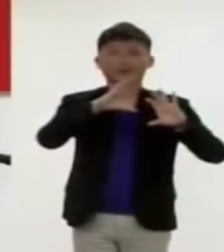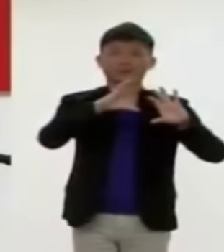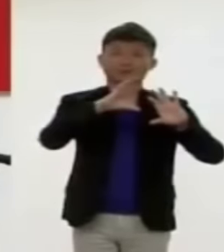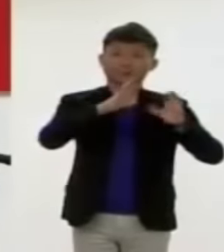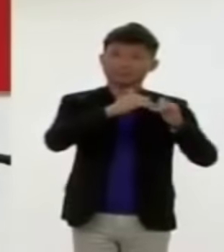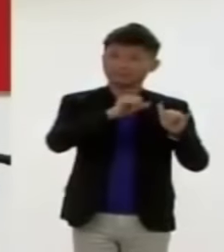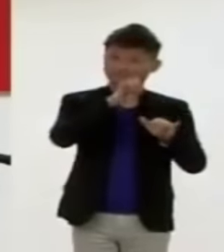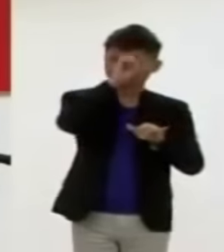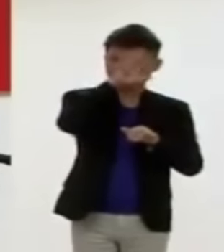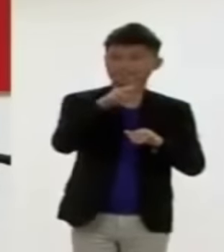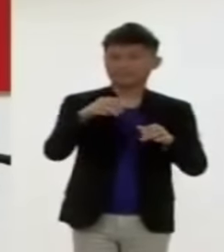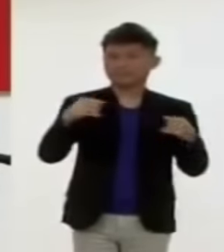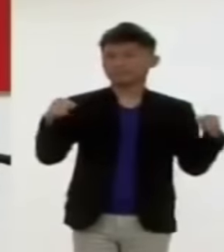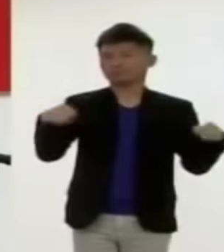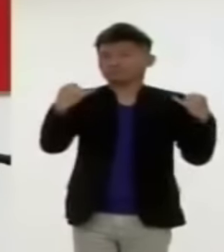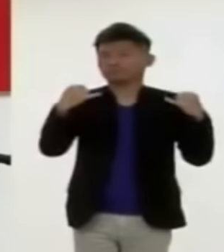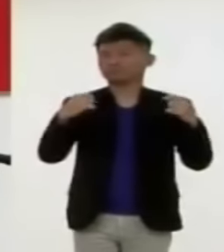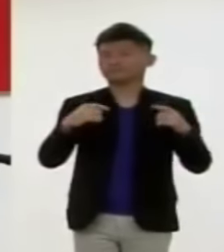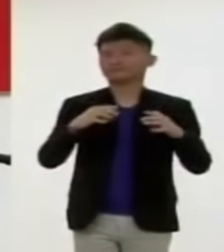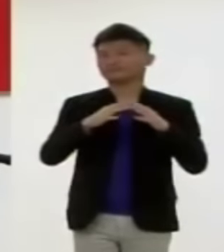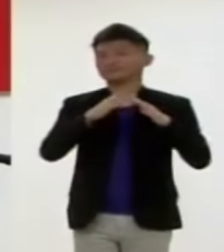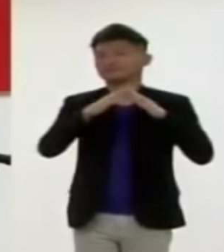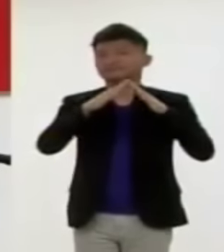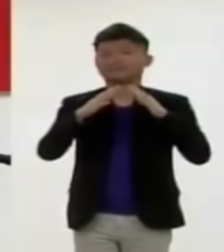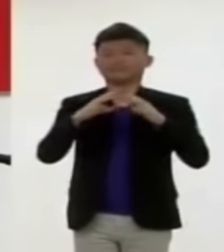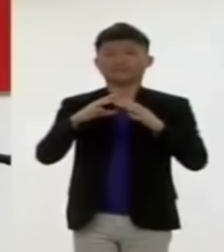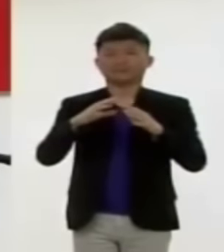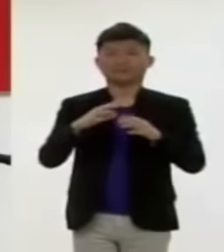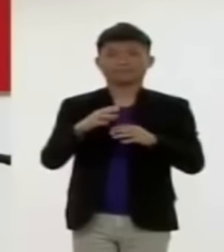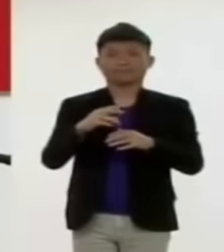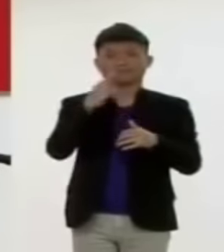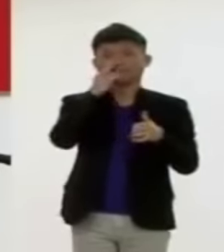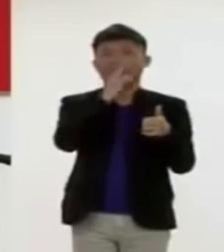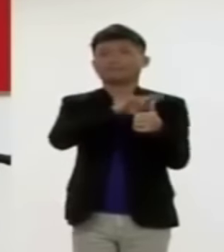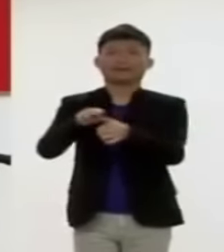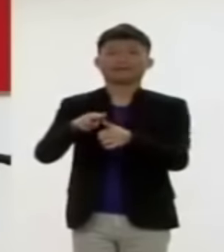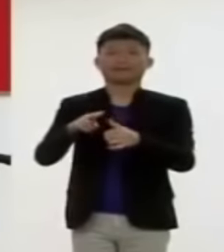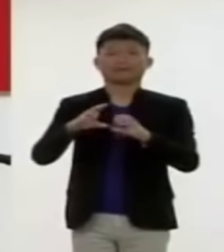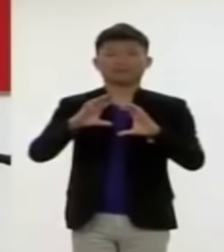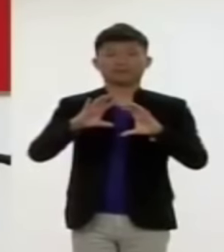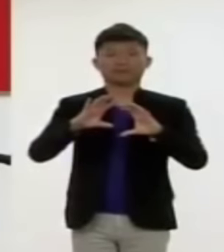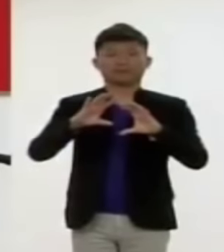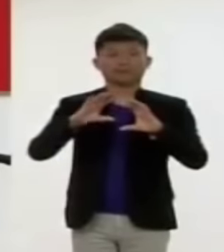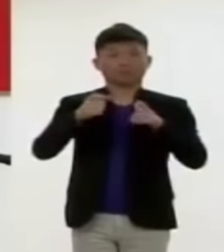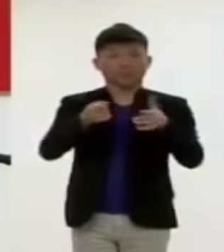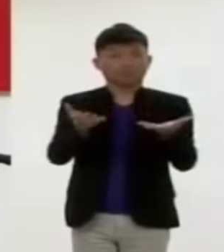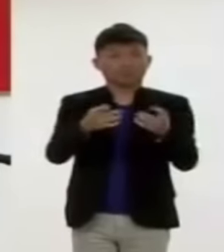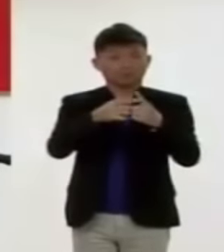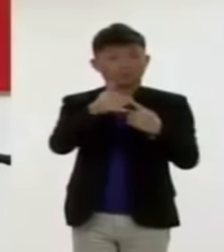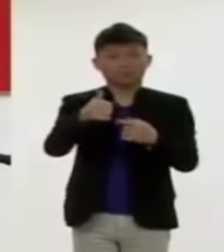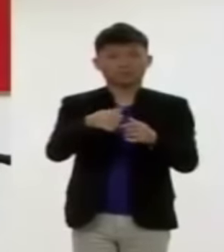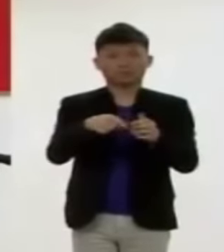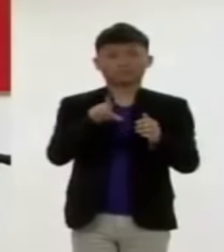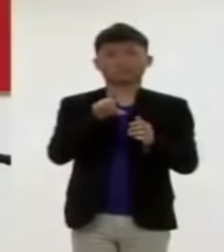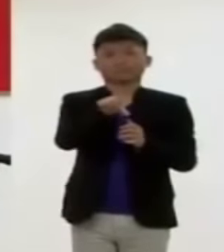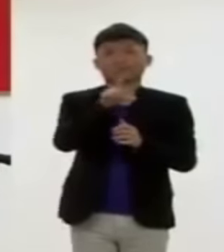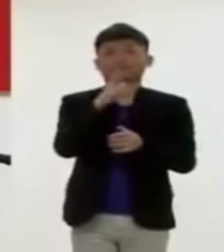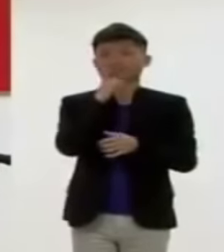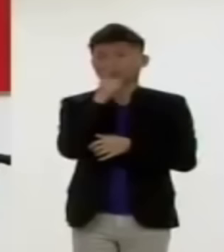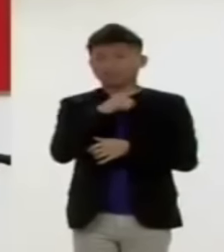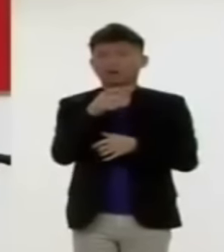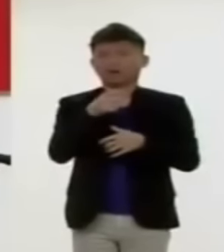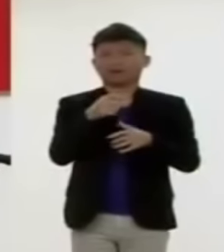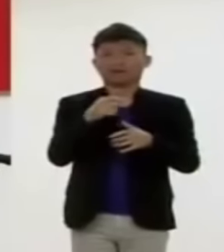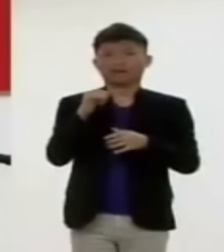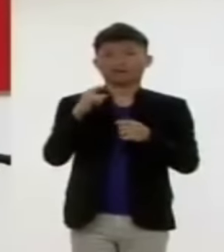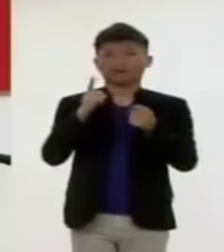为政治的恶斗，把所有的公务员都叫做逆臣，所以我要告诉大家，高丹